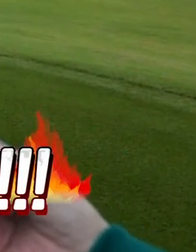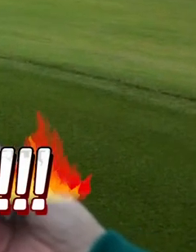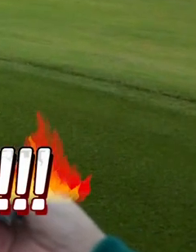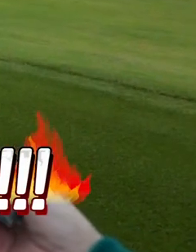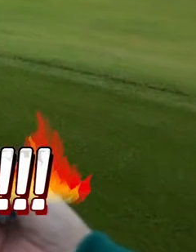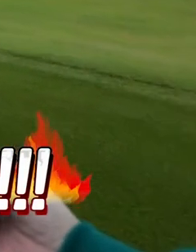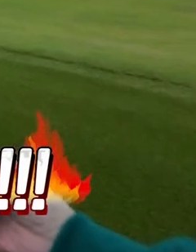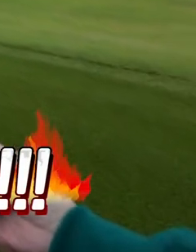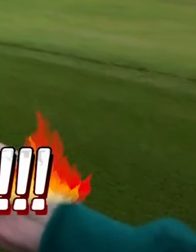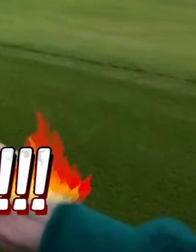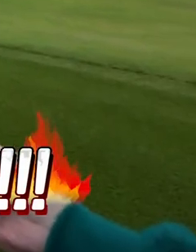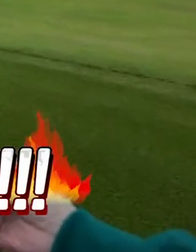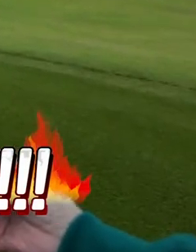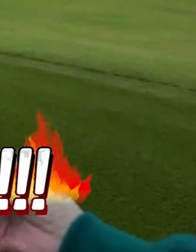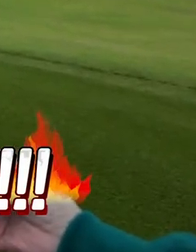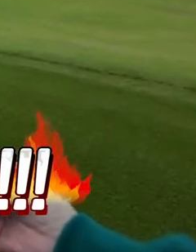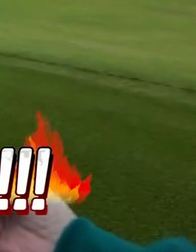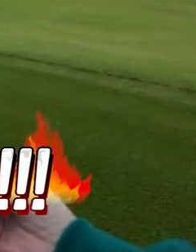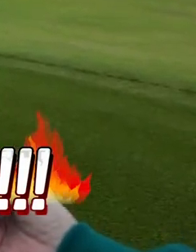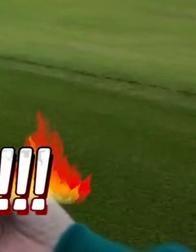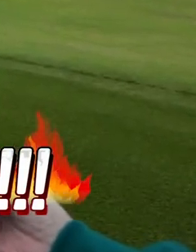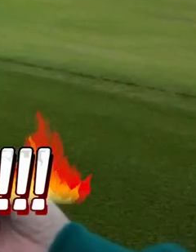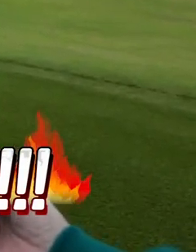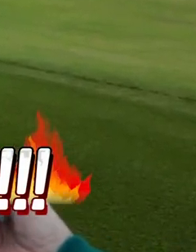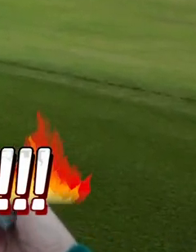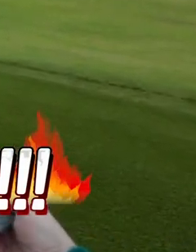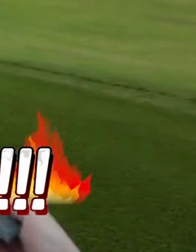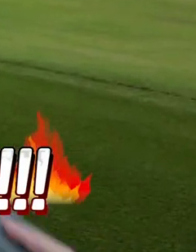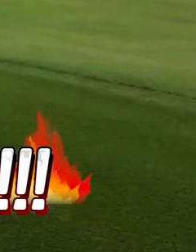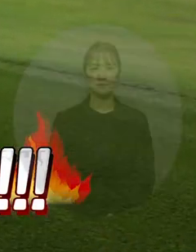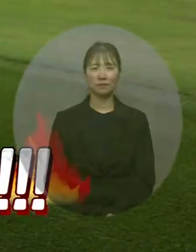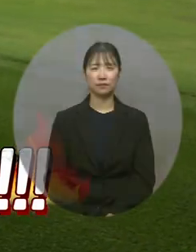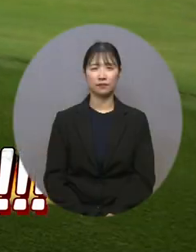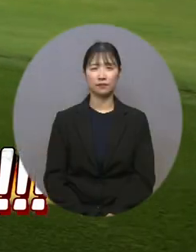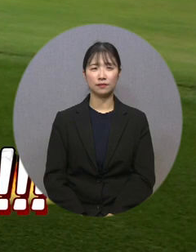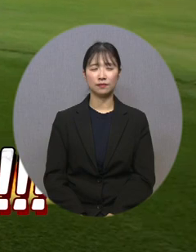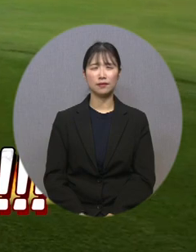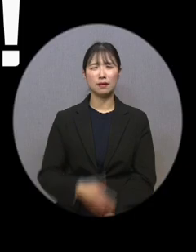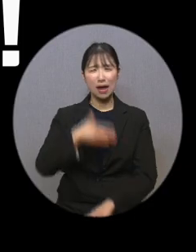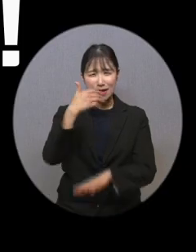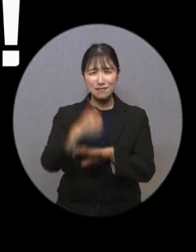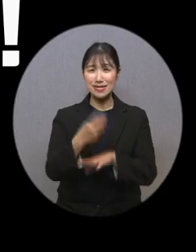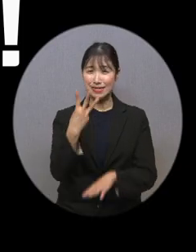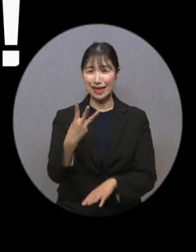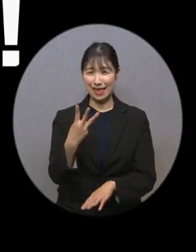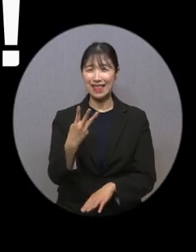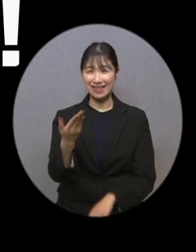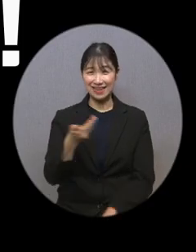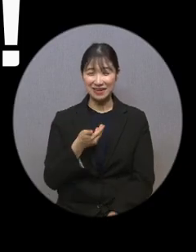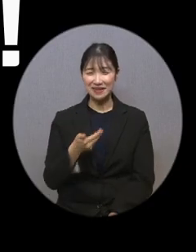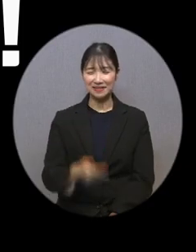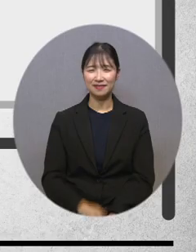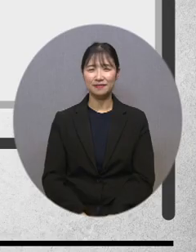한강입니까? 세 장 아닙니까? 아까부터 따블 드디어 세 장 생겼네. 마크콜에 마크콜에 세 장 생겼어. 따블판.